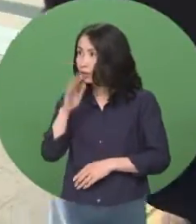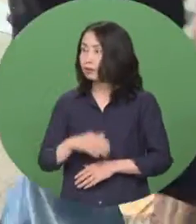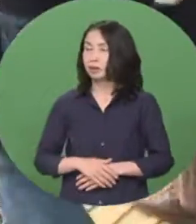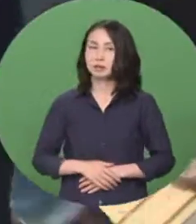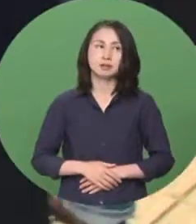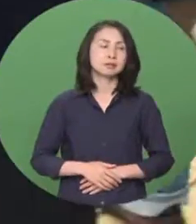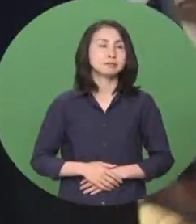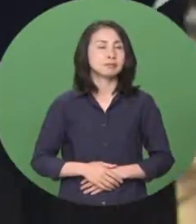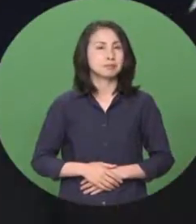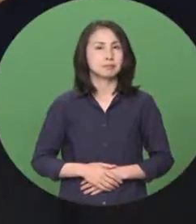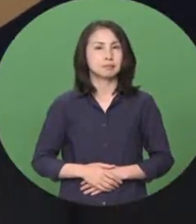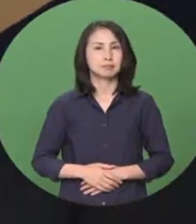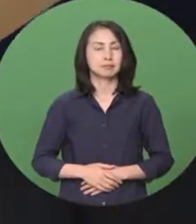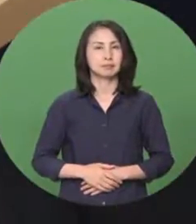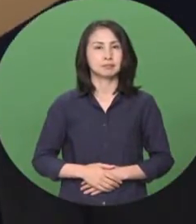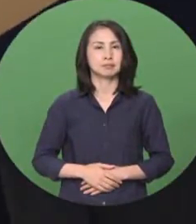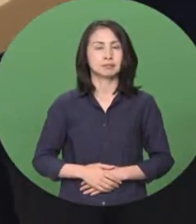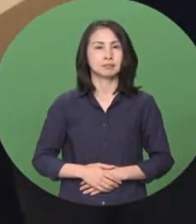か？